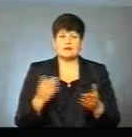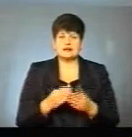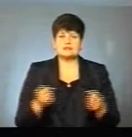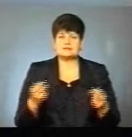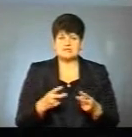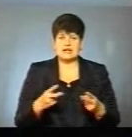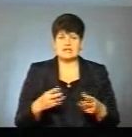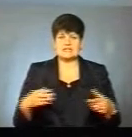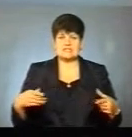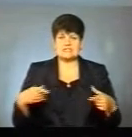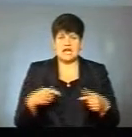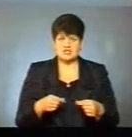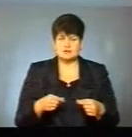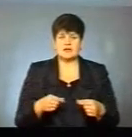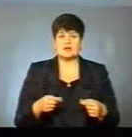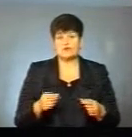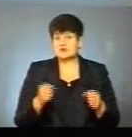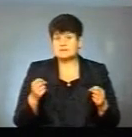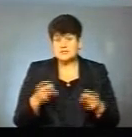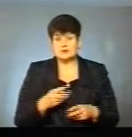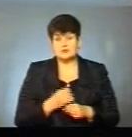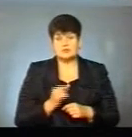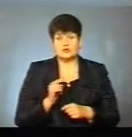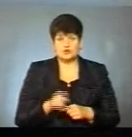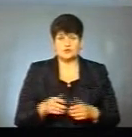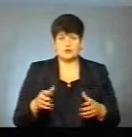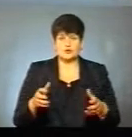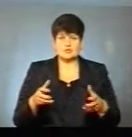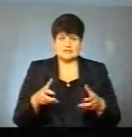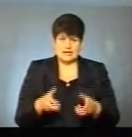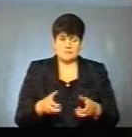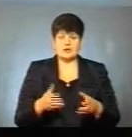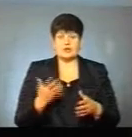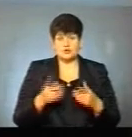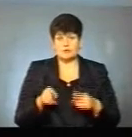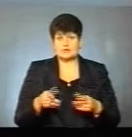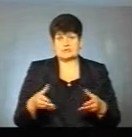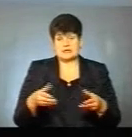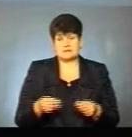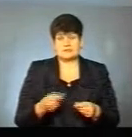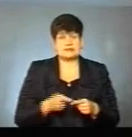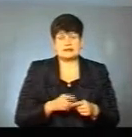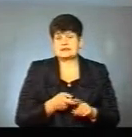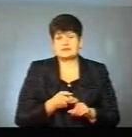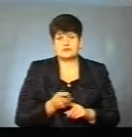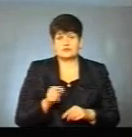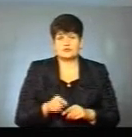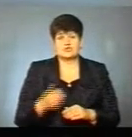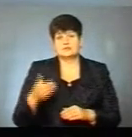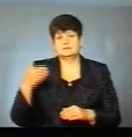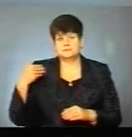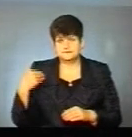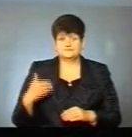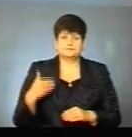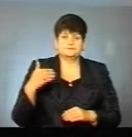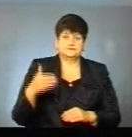защіпки, так? Воно спеціально пристосовано для того, щоб його закріплювати. Тобто, якщо ми його закріпимо, це незалежно від того, чи на задньому сидінні